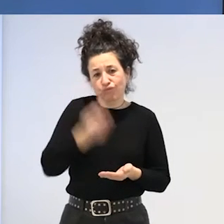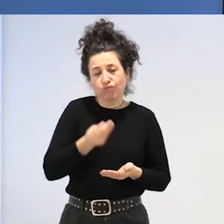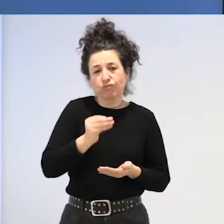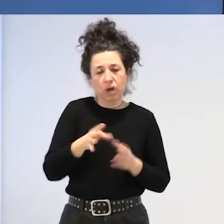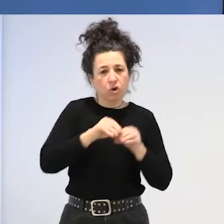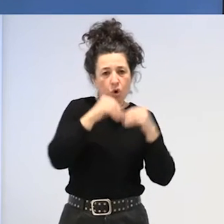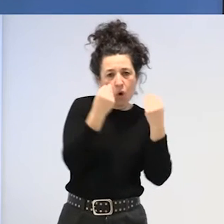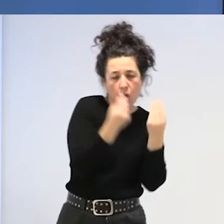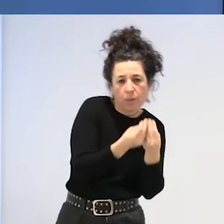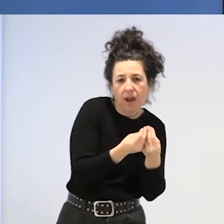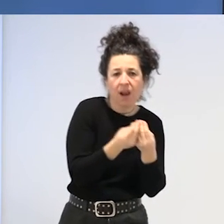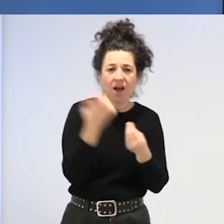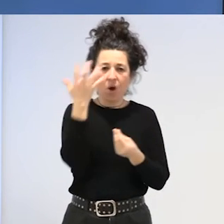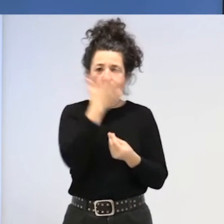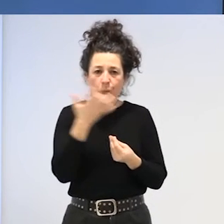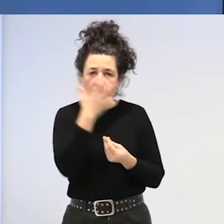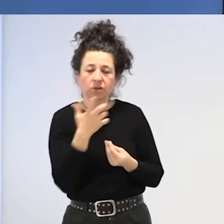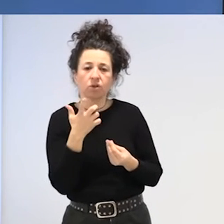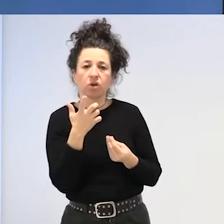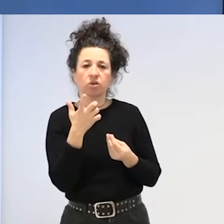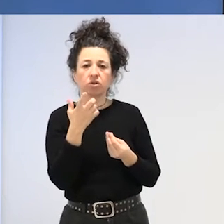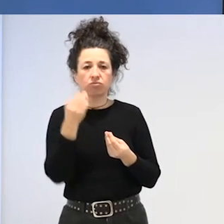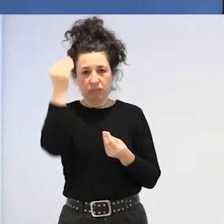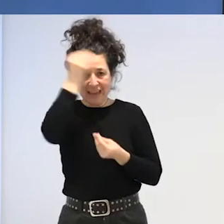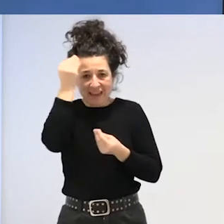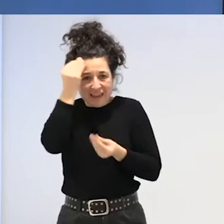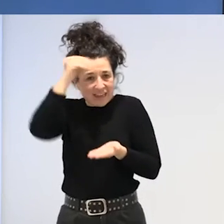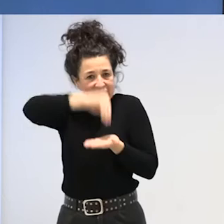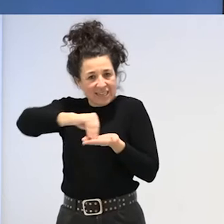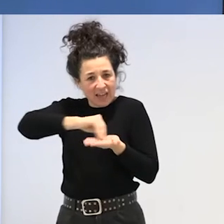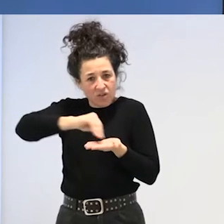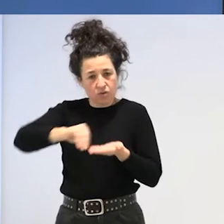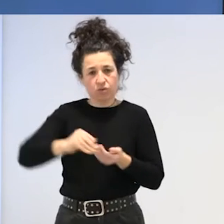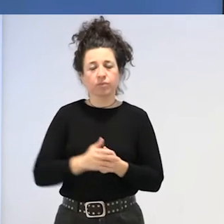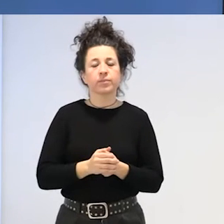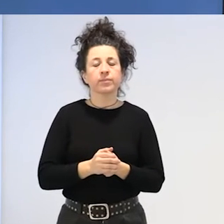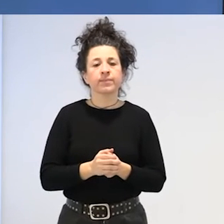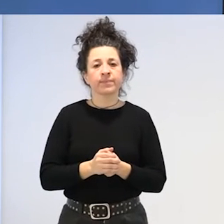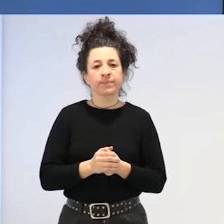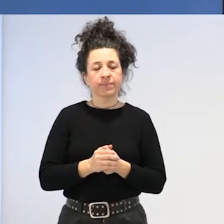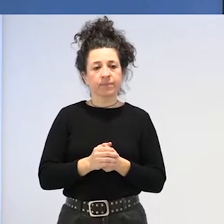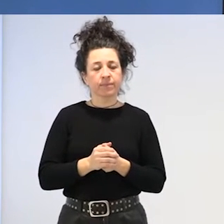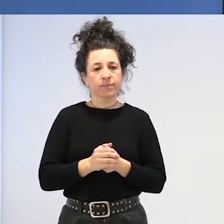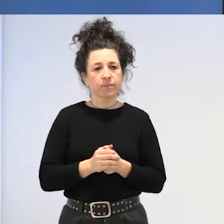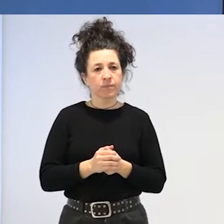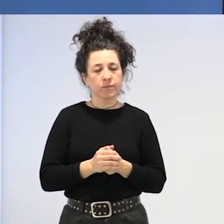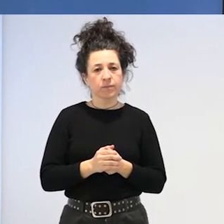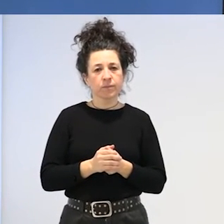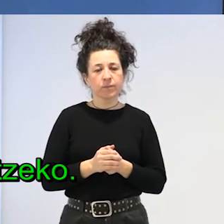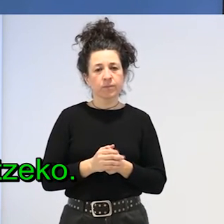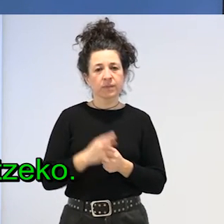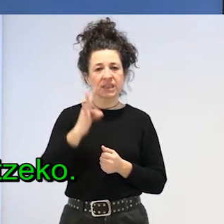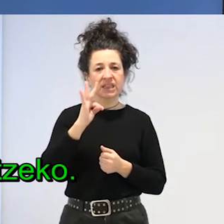novelan ipuinak eta saiakerak idazten eta adibidez hemen bueno,